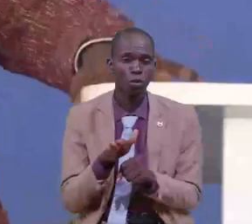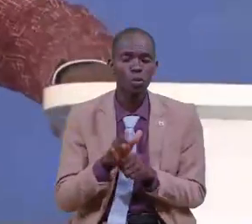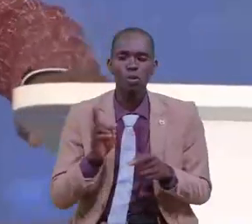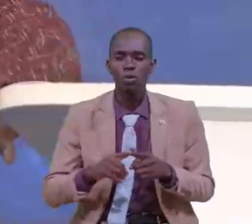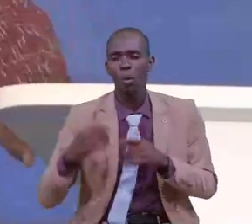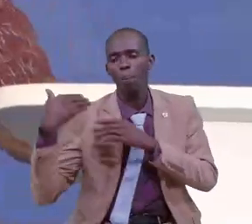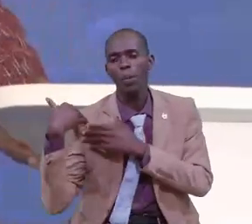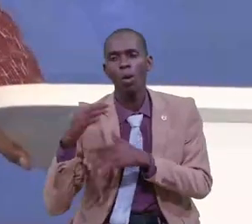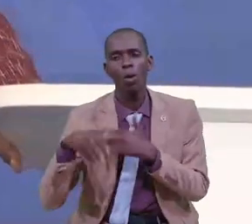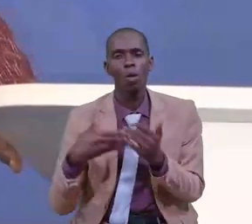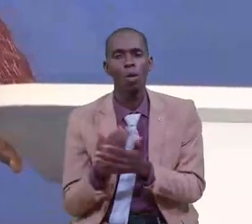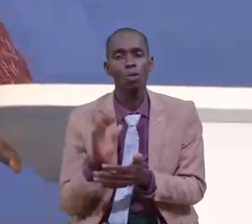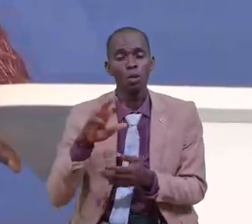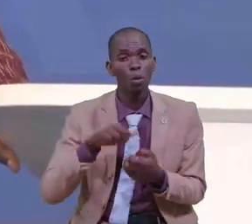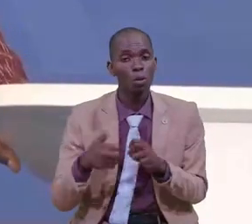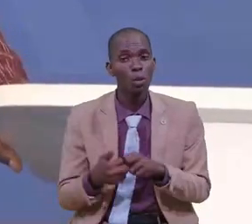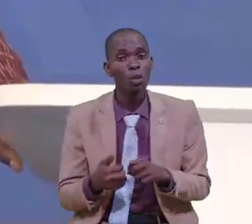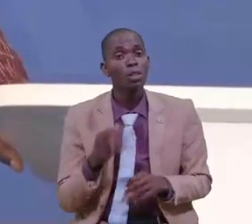à porter tout ce défi.